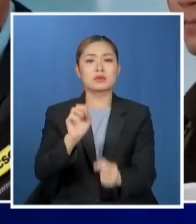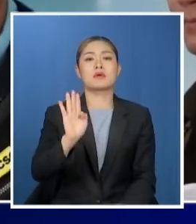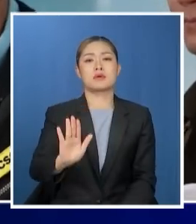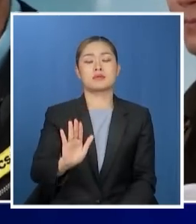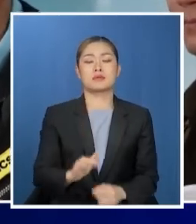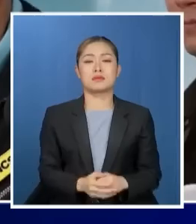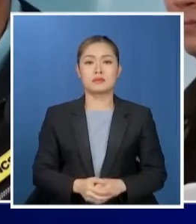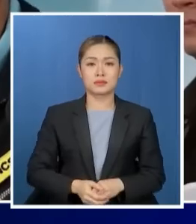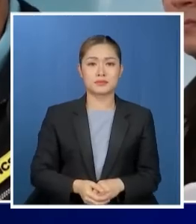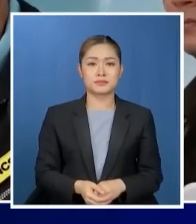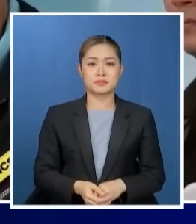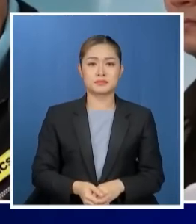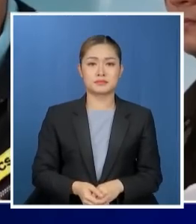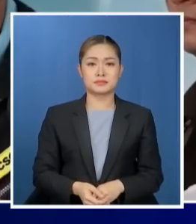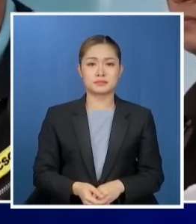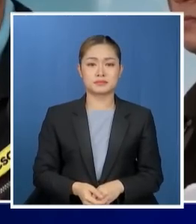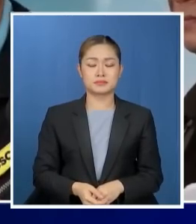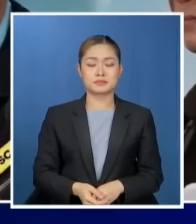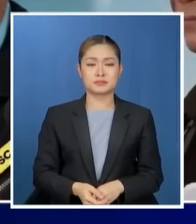ซต์นี